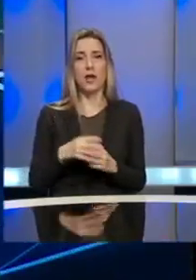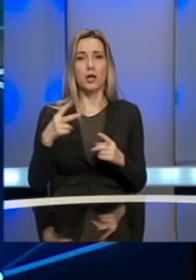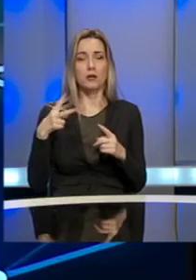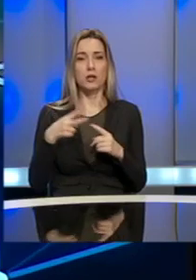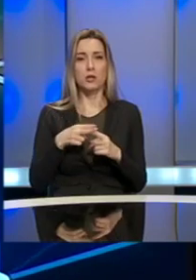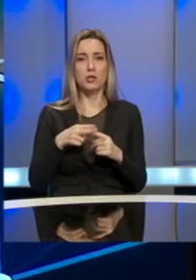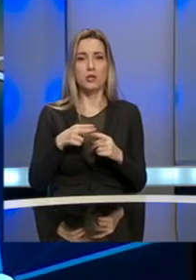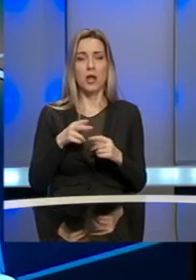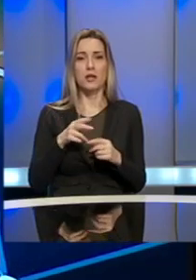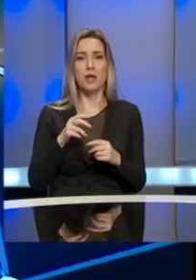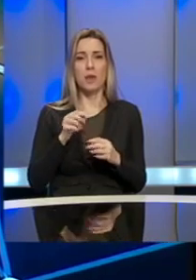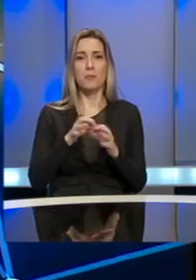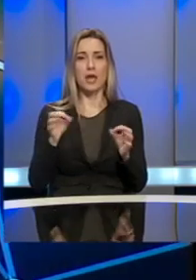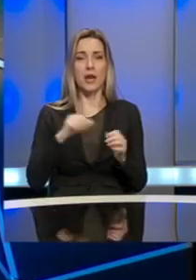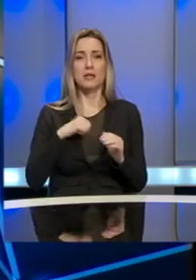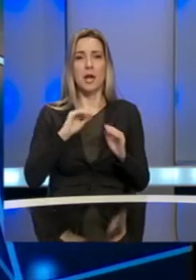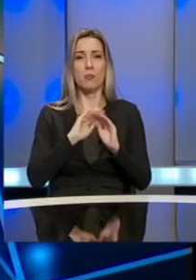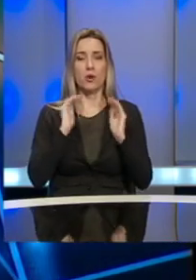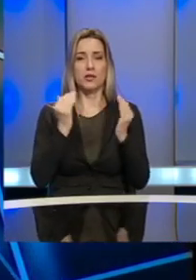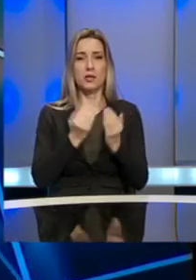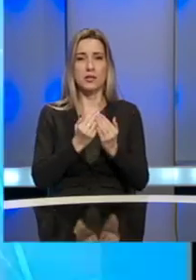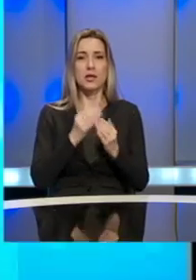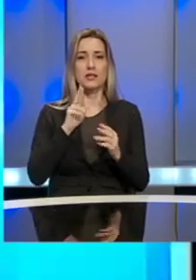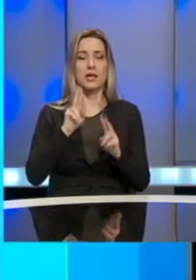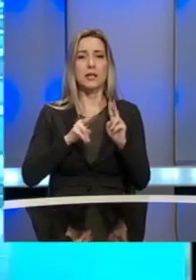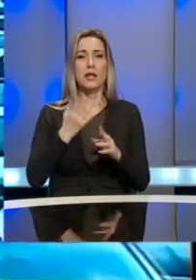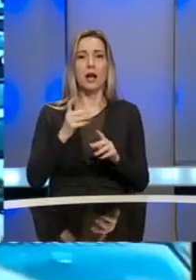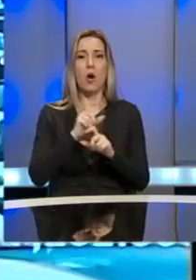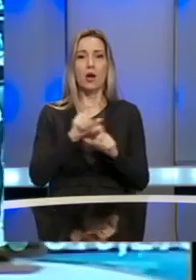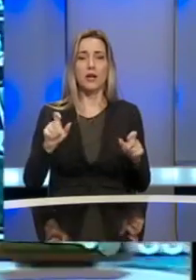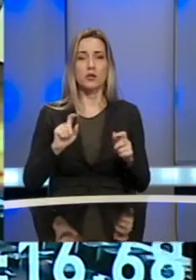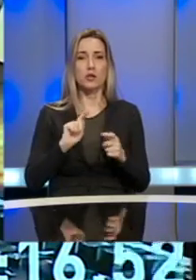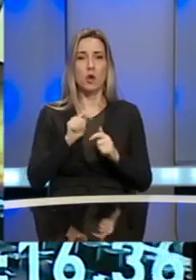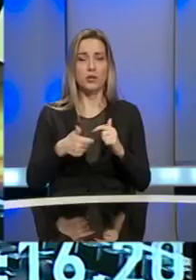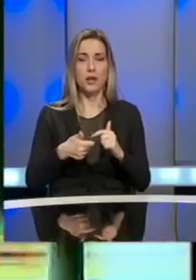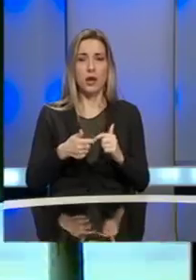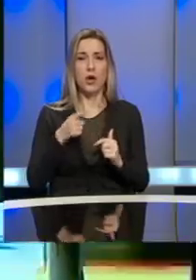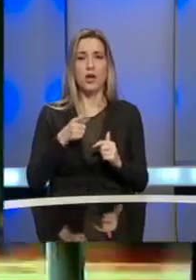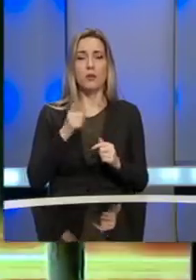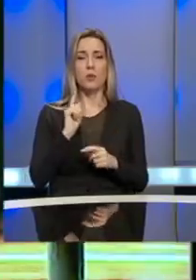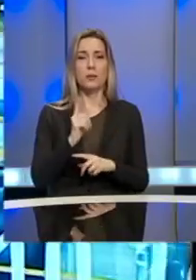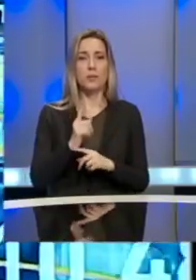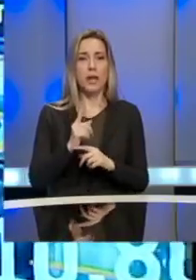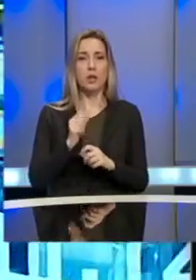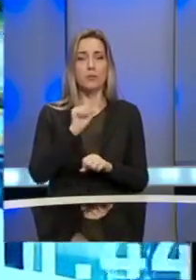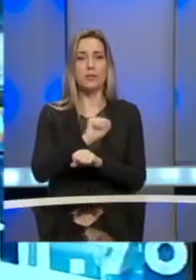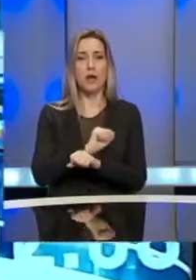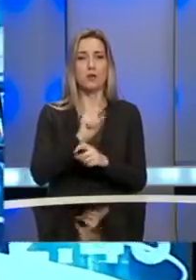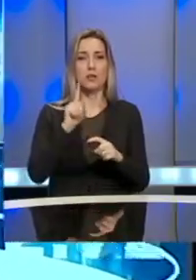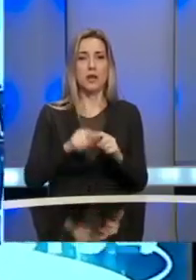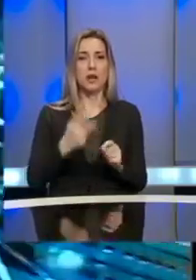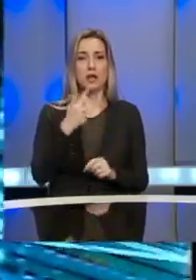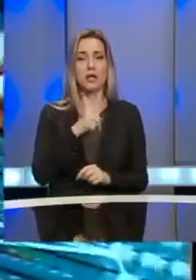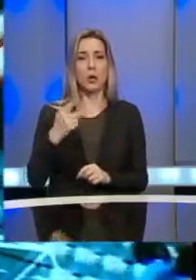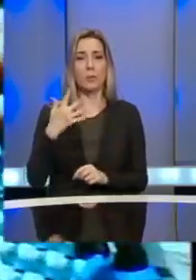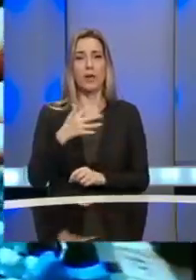kršenje mjera samoizolacije, restriktivnih mjera koje su uvedene, tretira kao krivično djelo i pod prijetnjom zatvorske kazne od 3 do